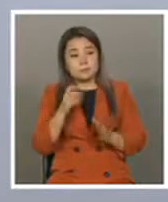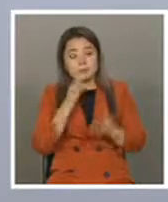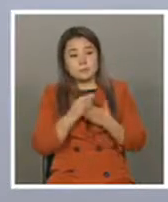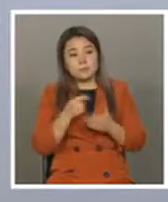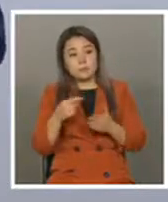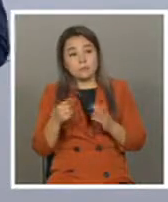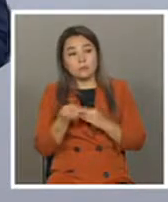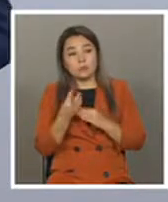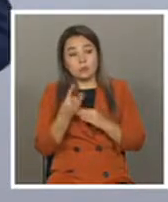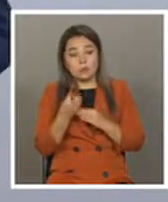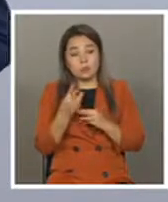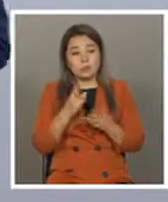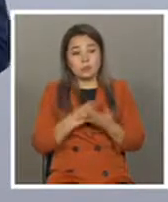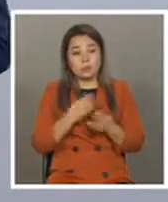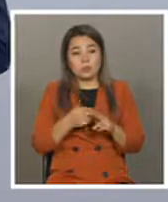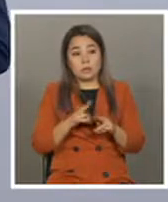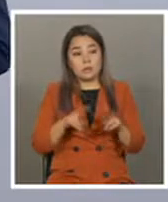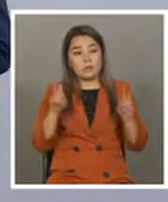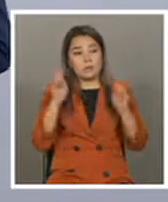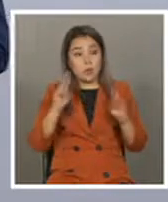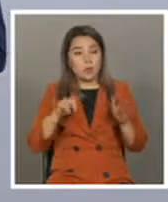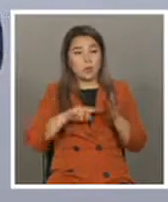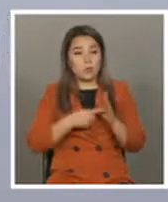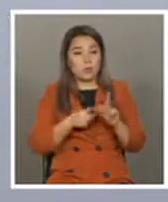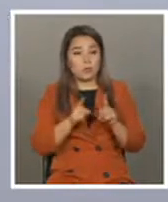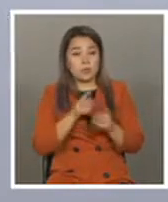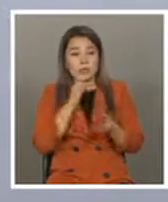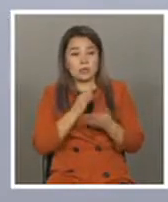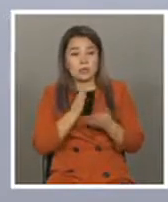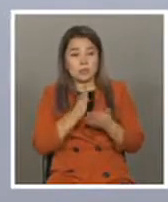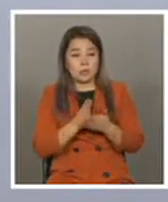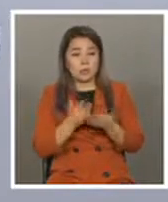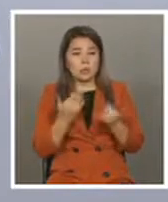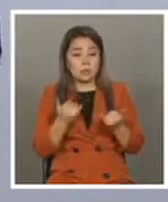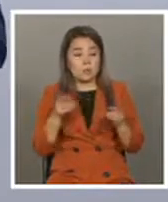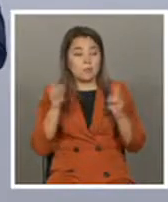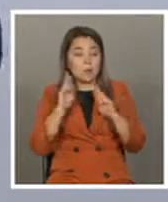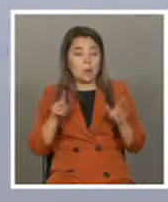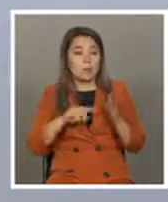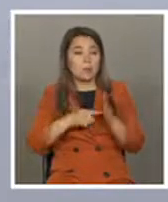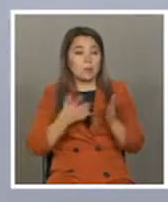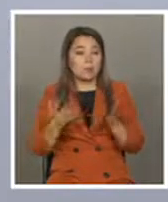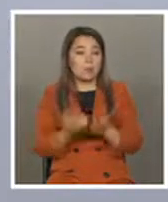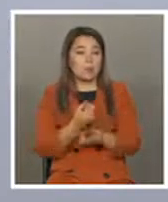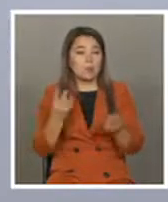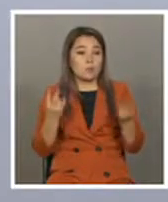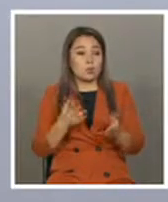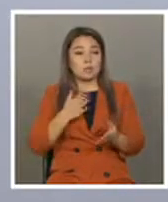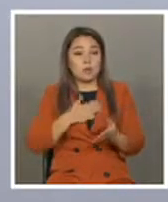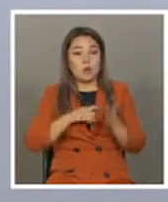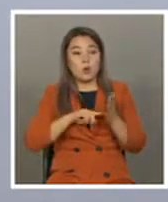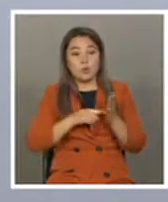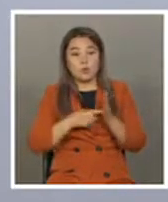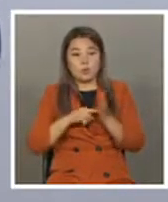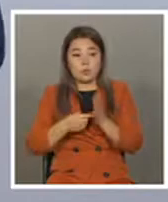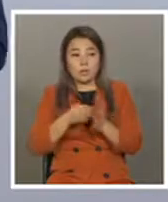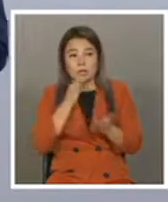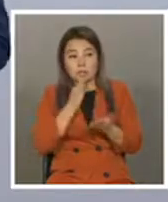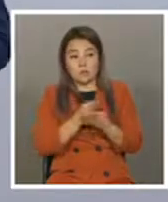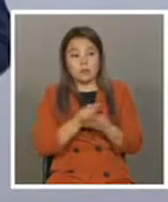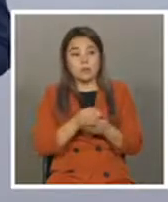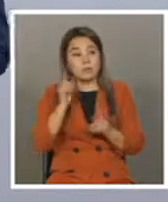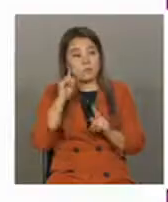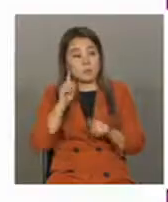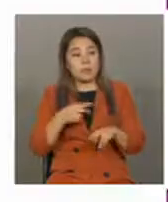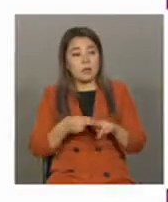13 өрнегін белгісіз көбейткіш ретінде аламыз. Яғни белгісіз көбейткішті табу үшін біз көбейтіндінің мәнін белгілі